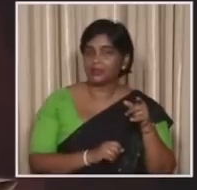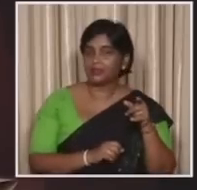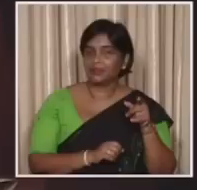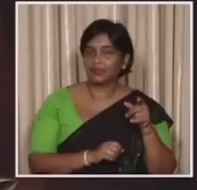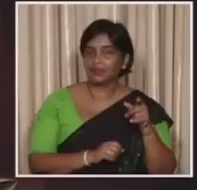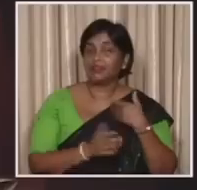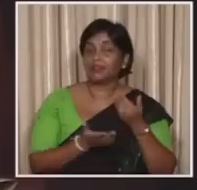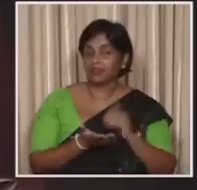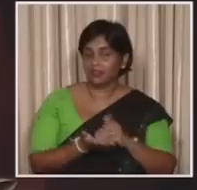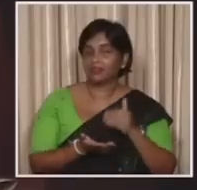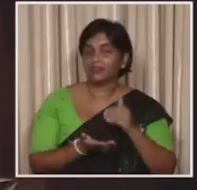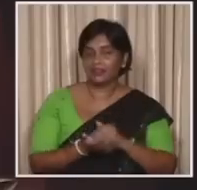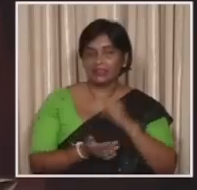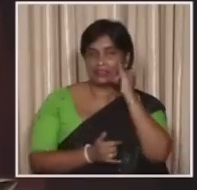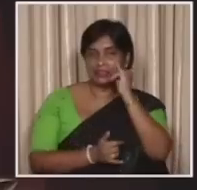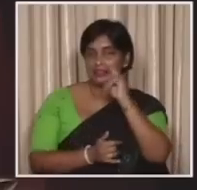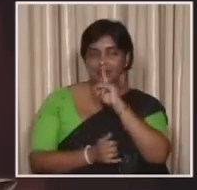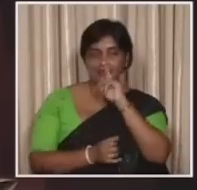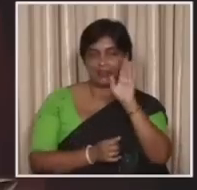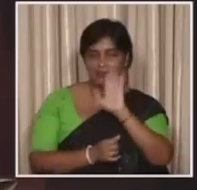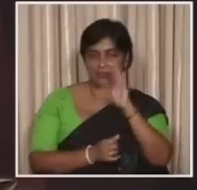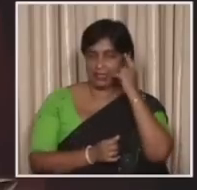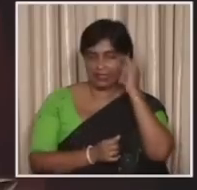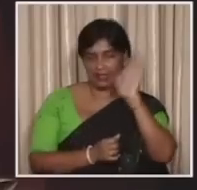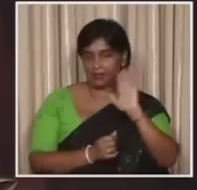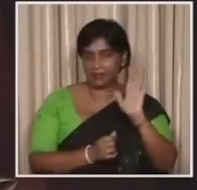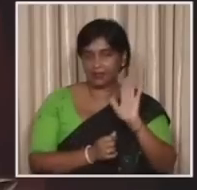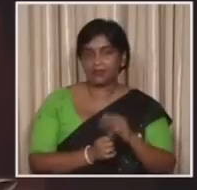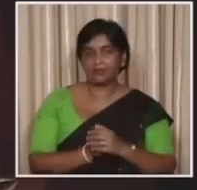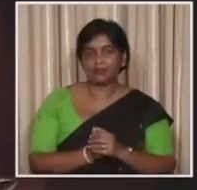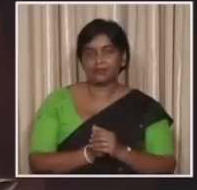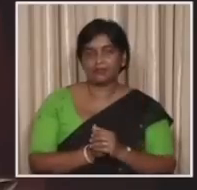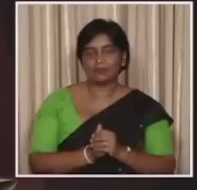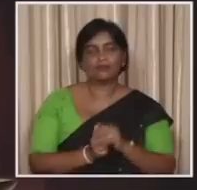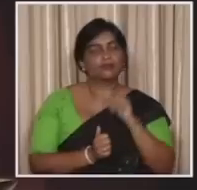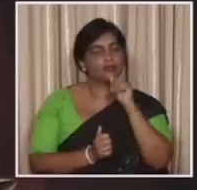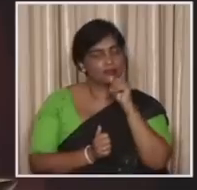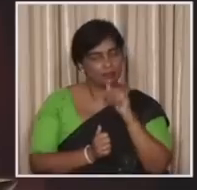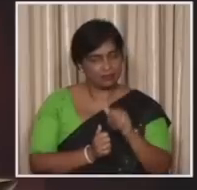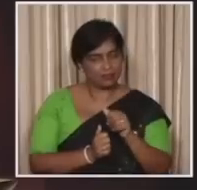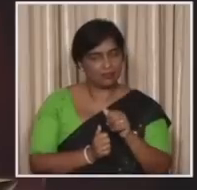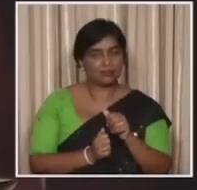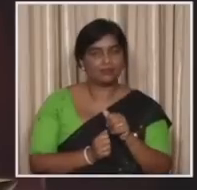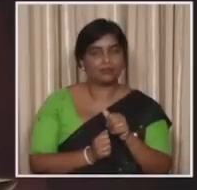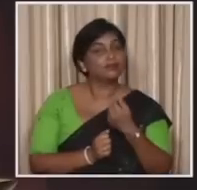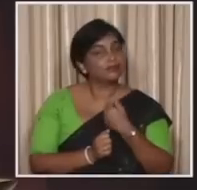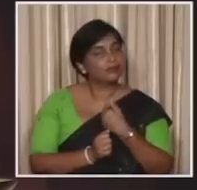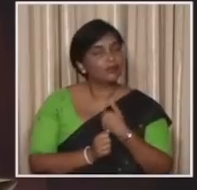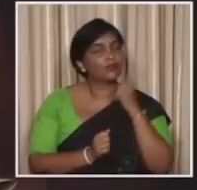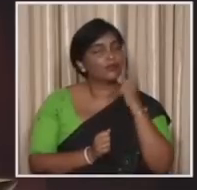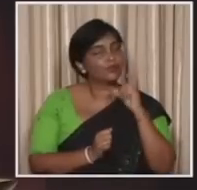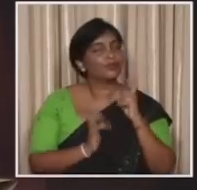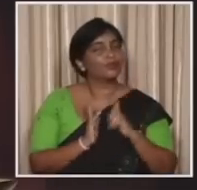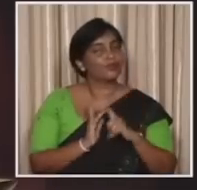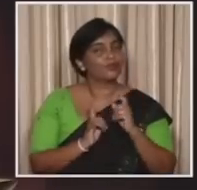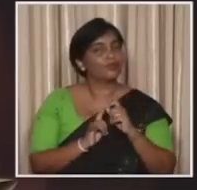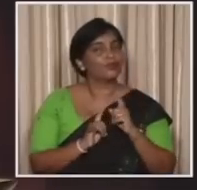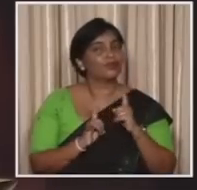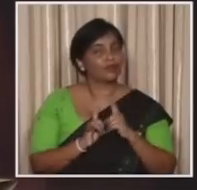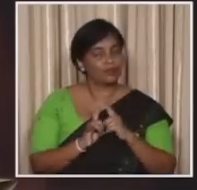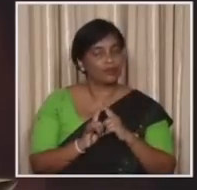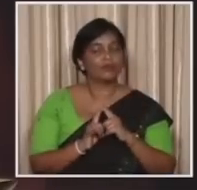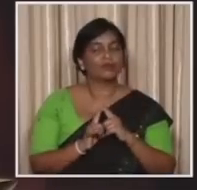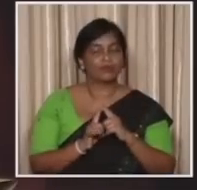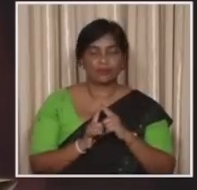මම පුණ පුණා මේ ඔබතුමාට දෝෂාරෝපණය කරනවා කියලා හිතන්න එපා. ඇත්ත වශයෙන්ම අපි කෝපා පබ්ලික් ෆිනෑන්ස්